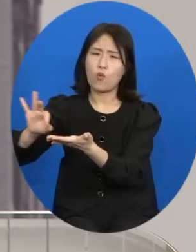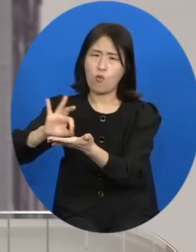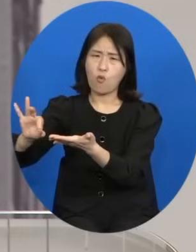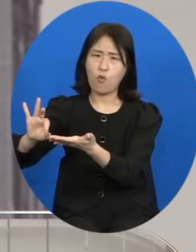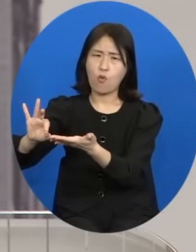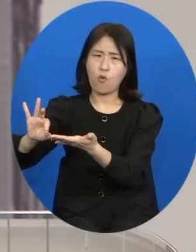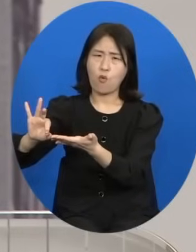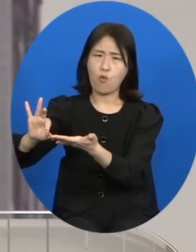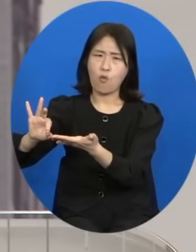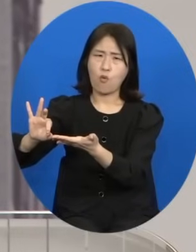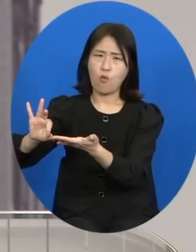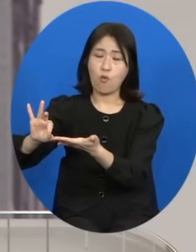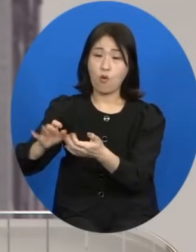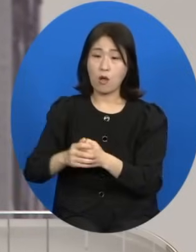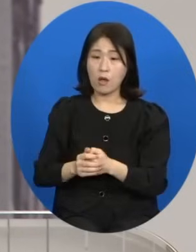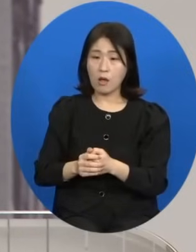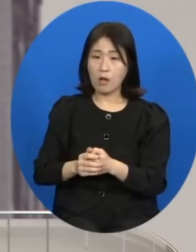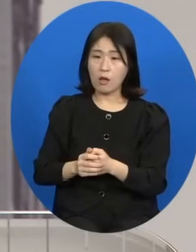분별하십시오